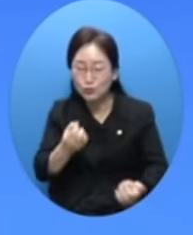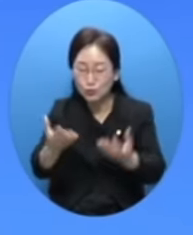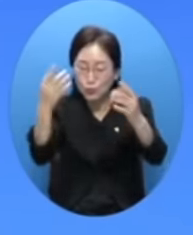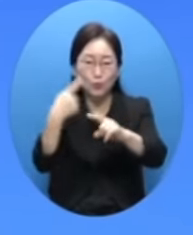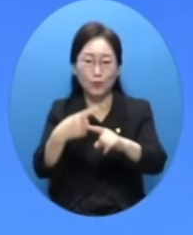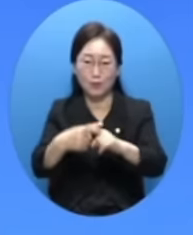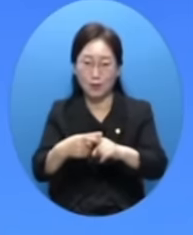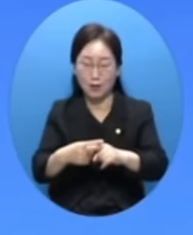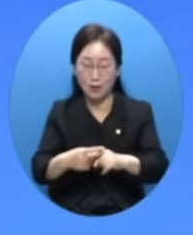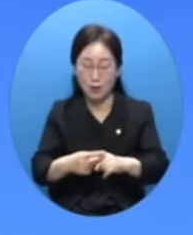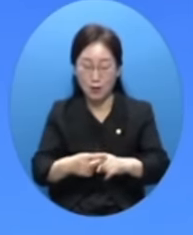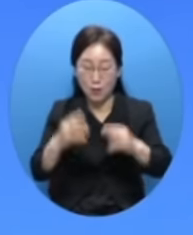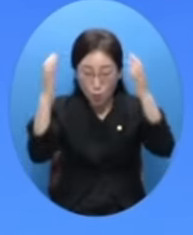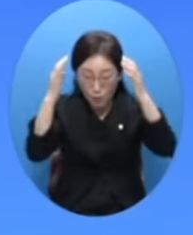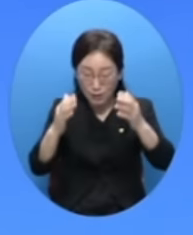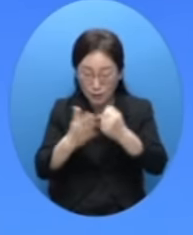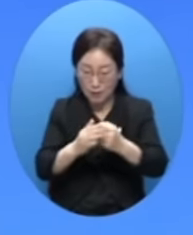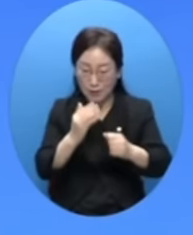나를 깨뜨리시고